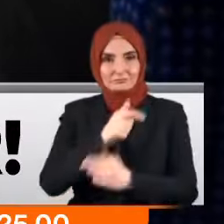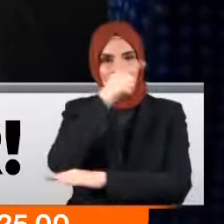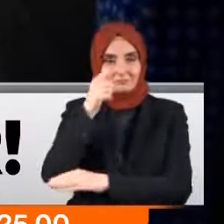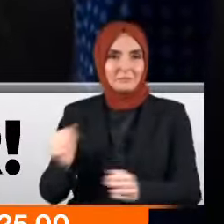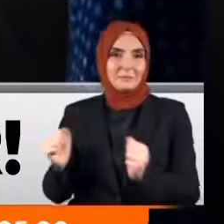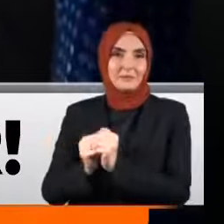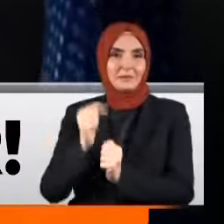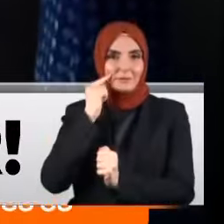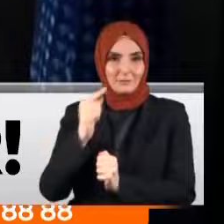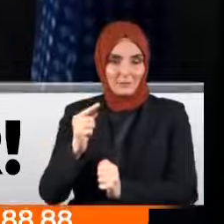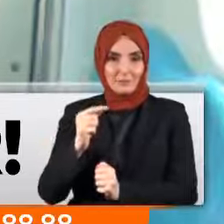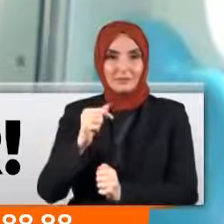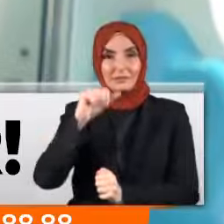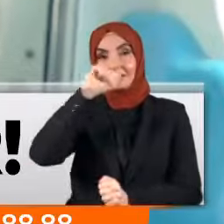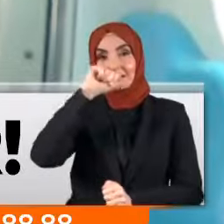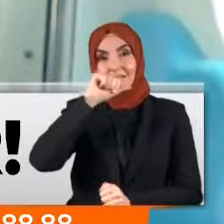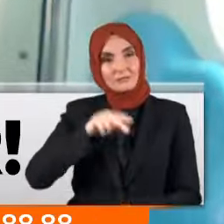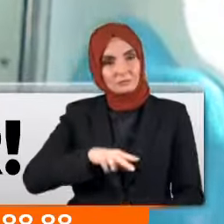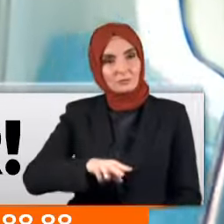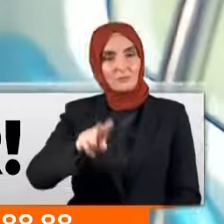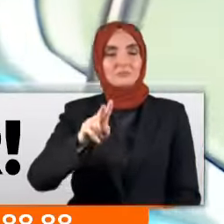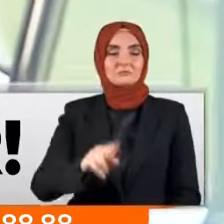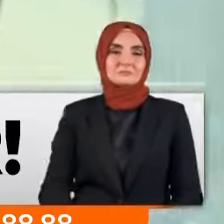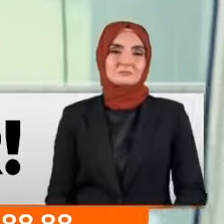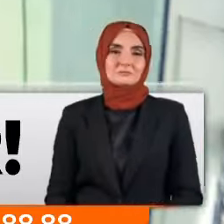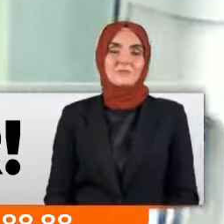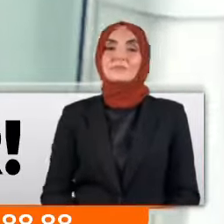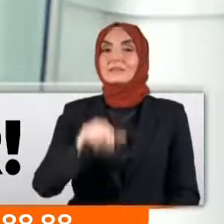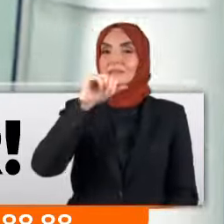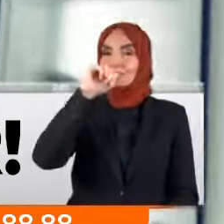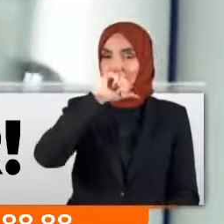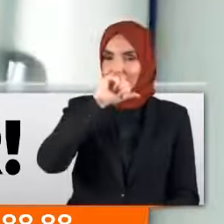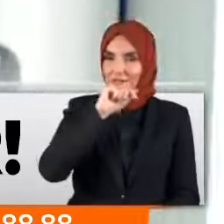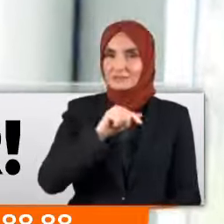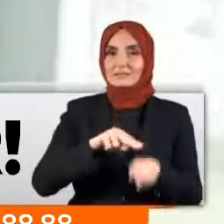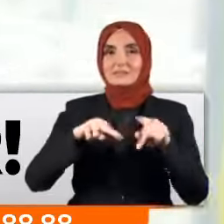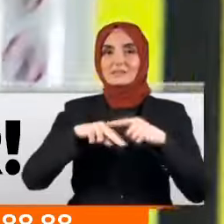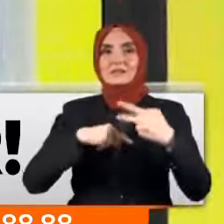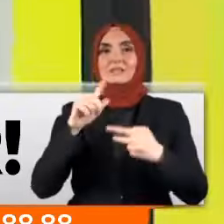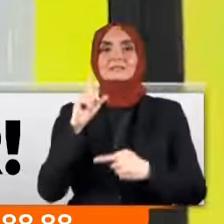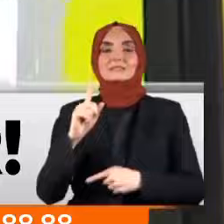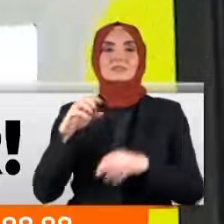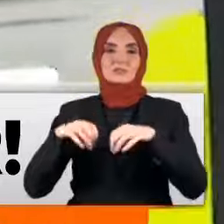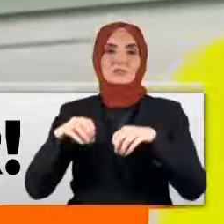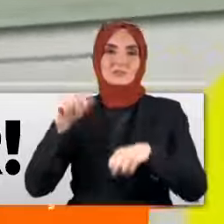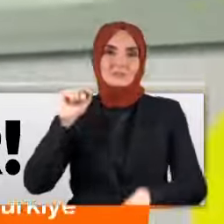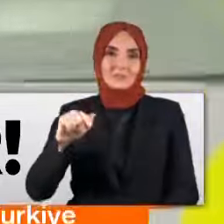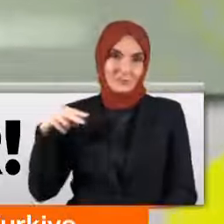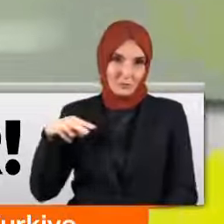Sirkeci'ye dek test sürüşü yaptı. Sirkeci, Kazlıçeşme hattında tam 8 durak bulunuyor. Sırasıyla